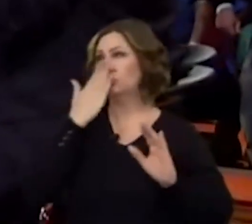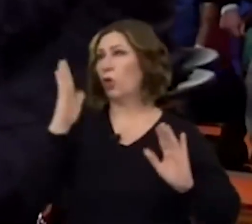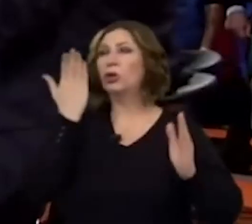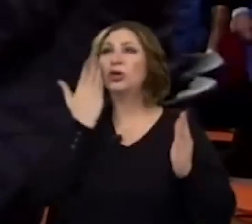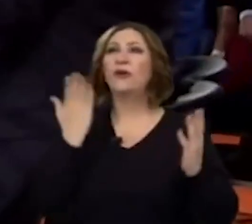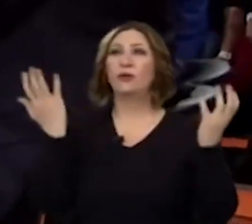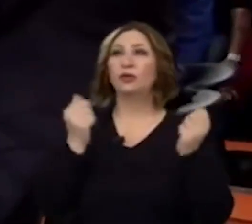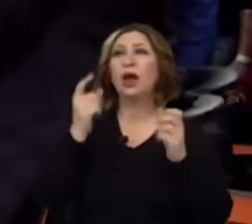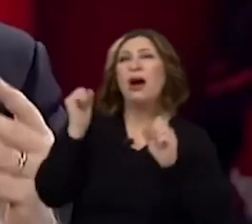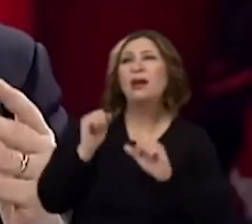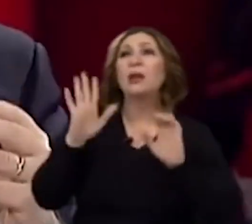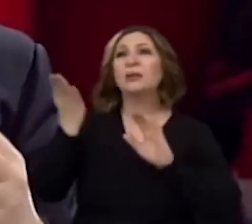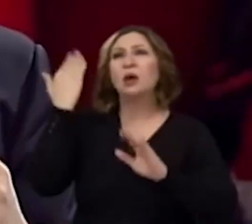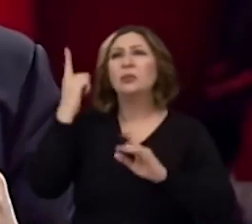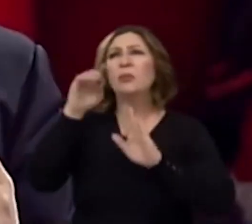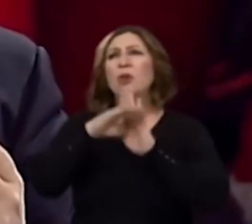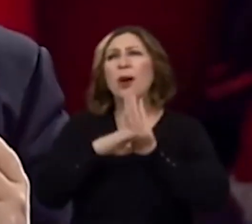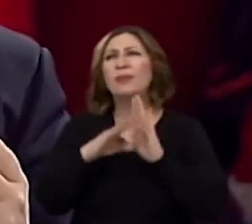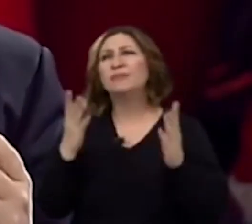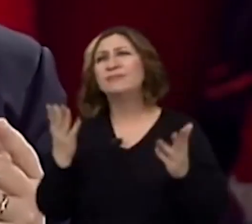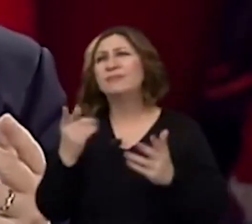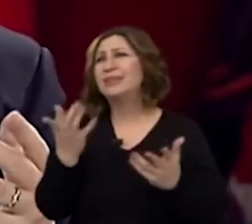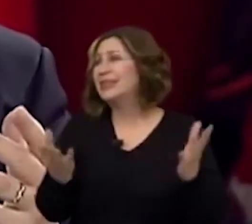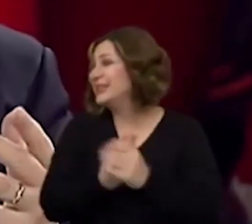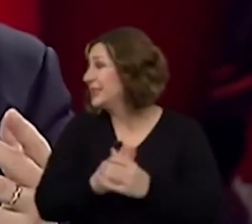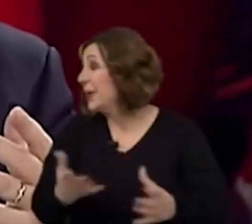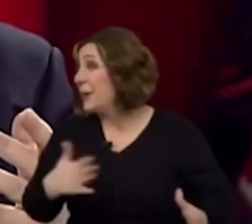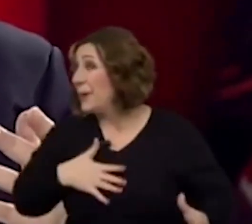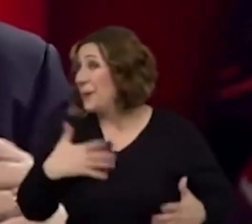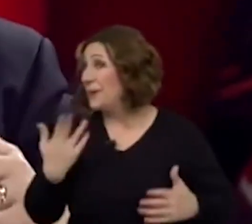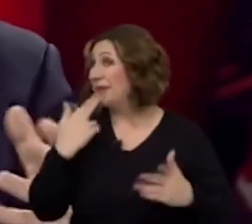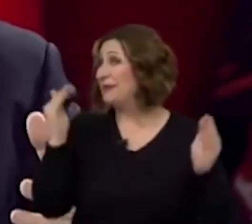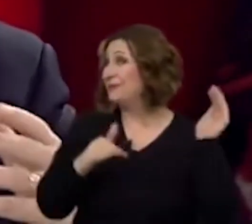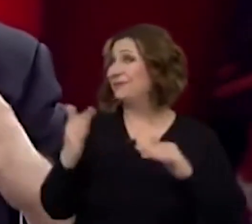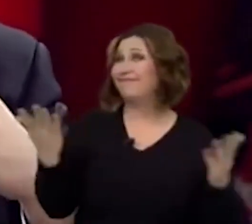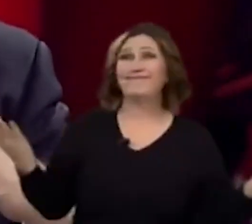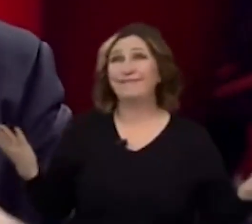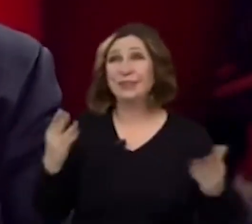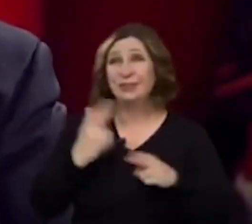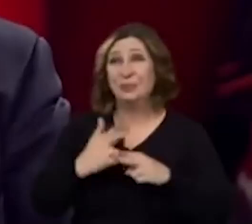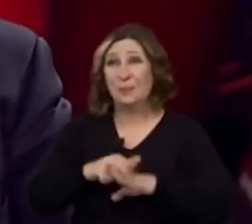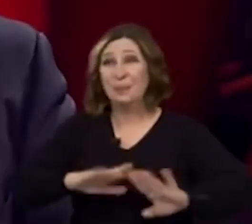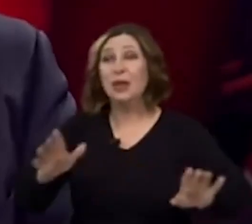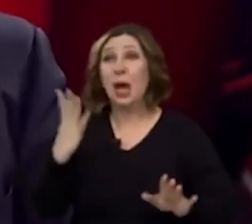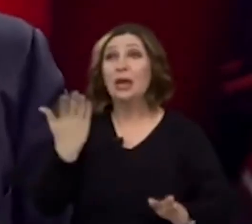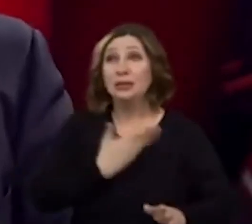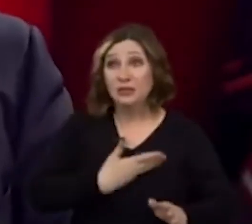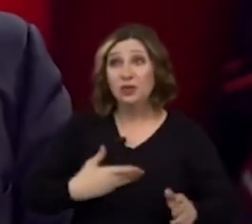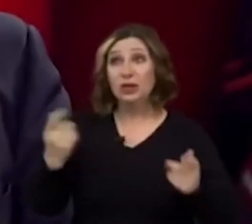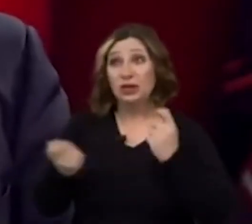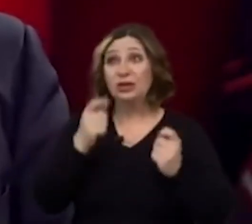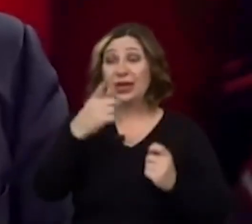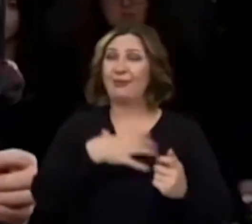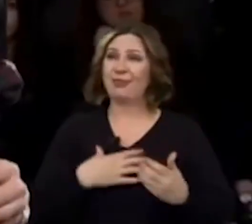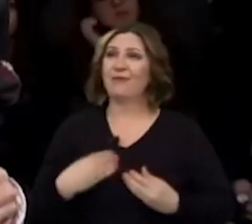alıyorum. Ama daha önce seyrettiğim programlarda ya bunlar nereden çıktı bu adamlar, kadınlar, bir an önce de gitsinler. Eğer olur. Seviyorsan işini hakikaten